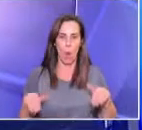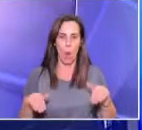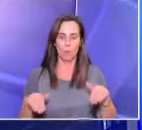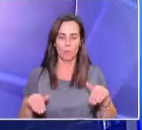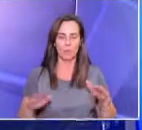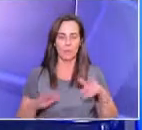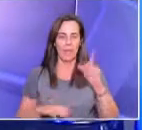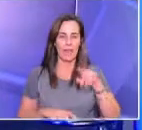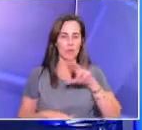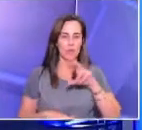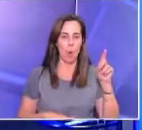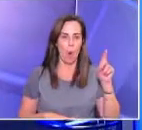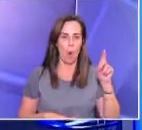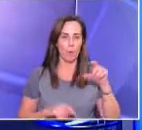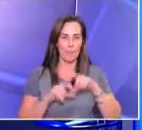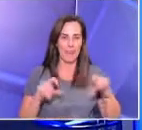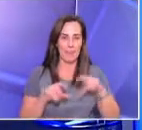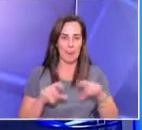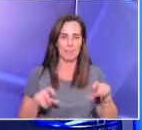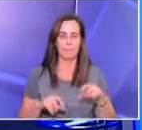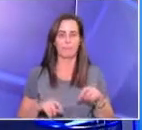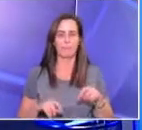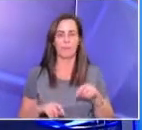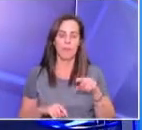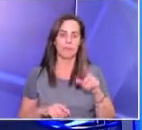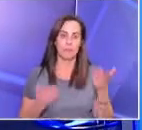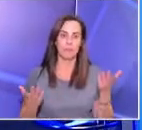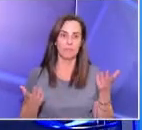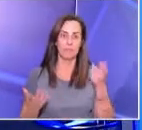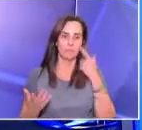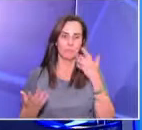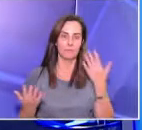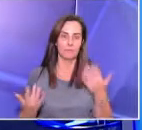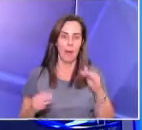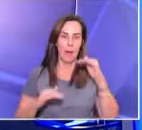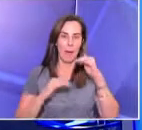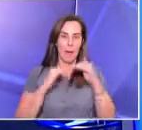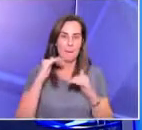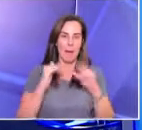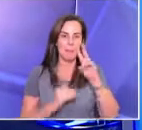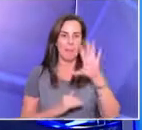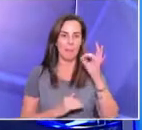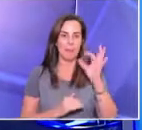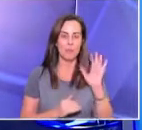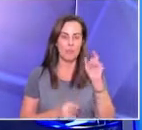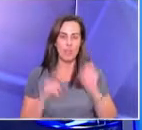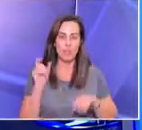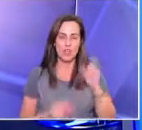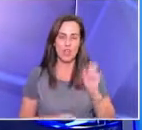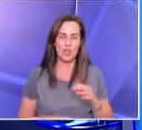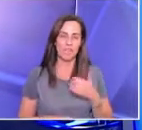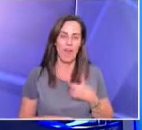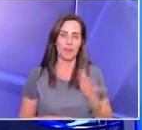מדובר ב-1,300 קולות. וואו. והם יכריעו, הפער הוא על 250 נכון לרגע זה.